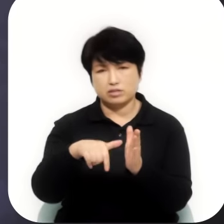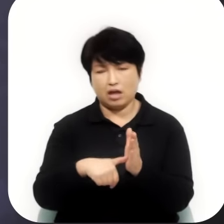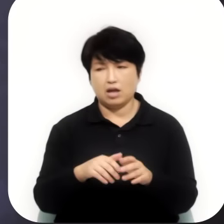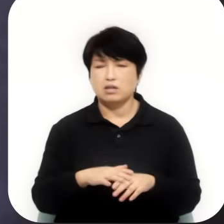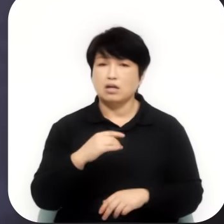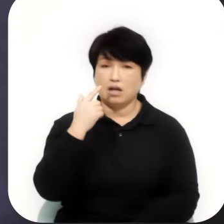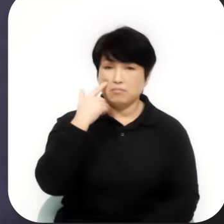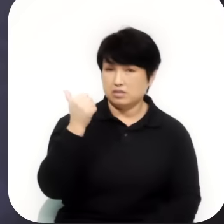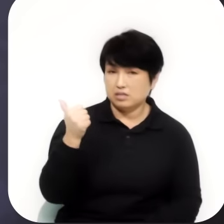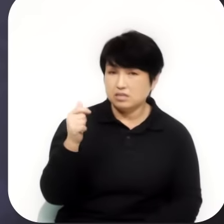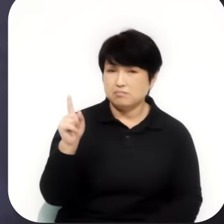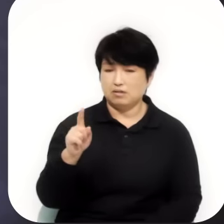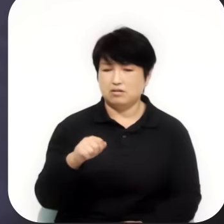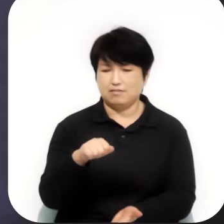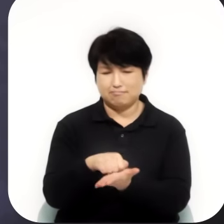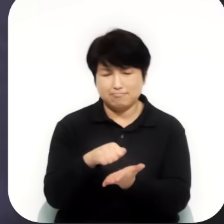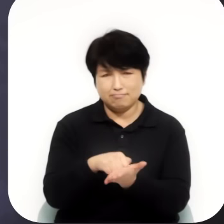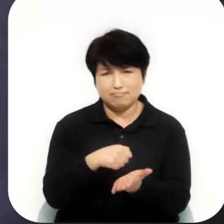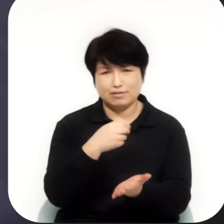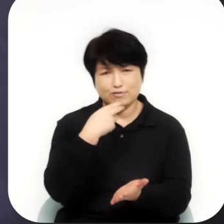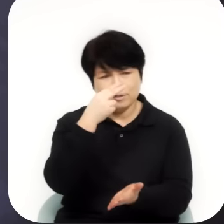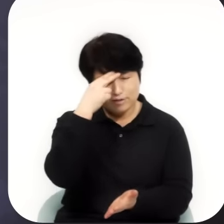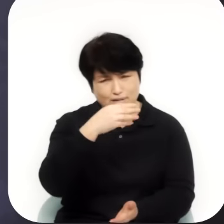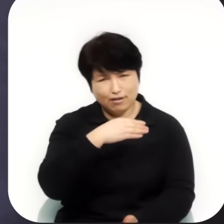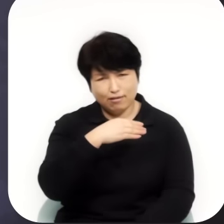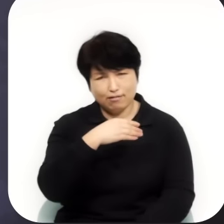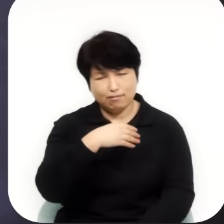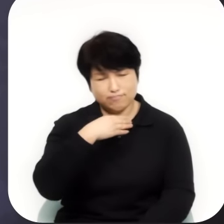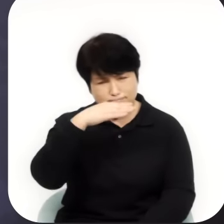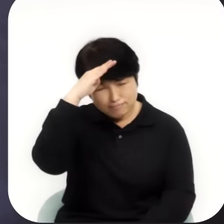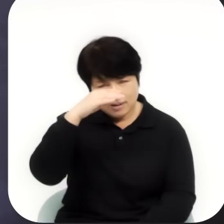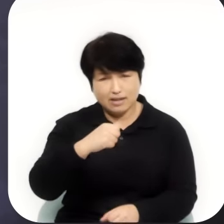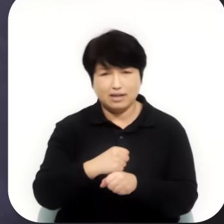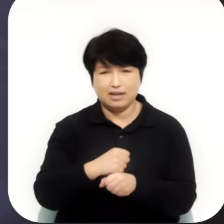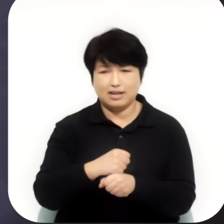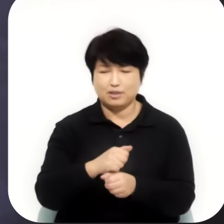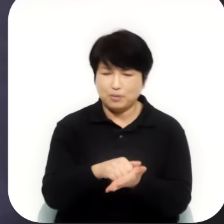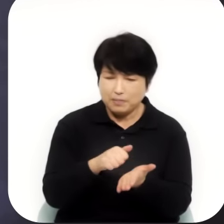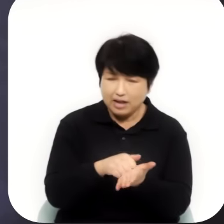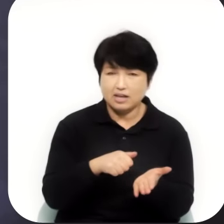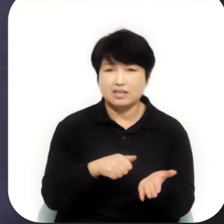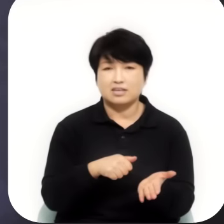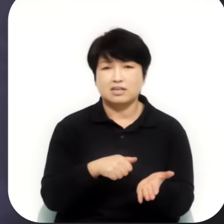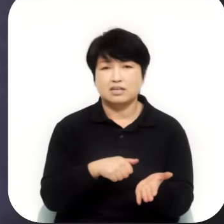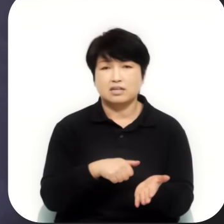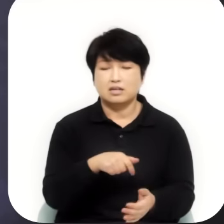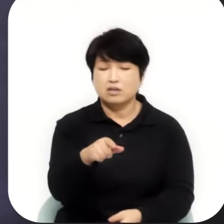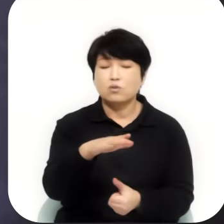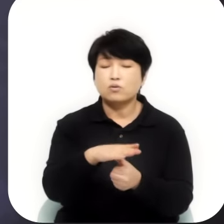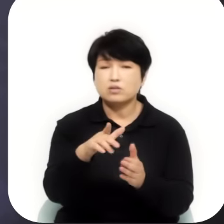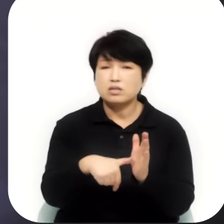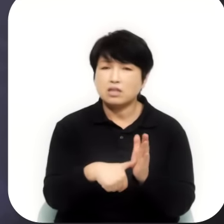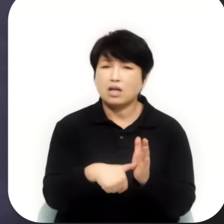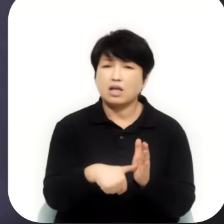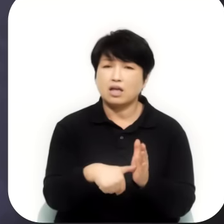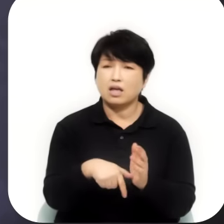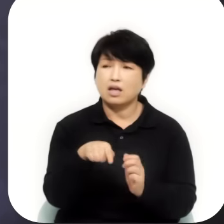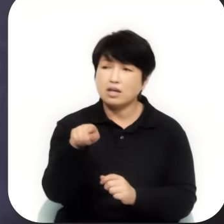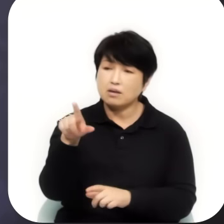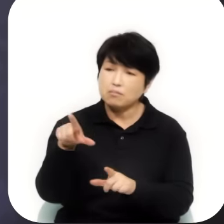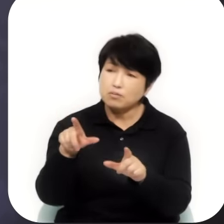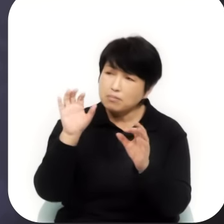때 아버지가 뭐 술을 먹었다. 아버지가 도박을 했다. 이런 과정에서 그때는